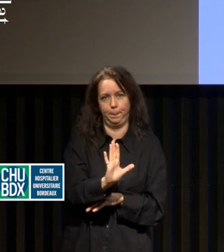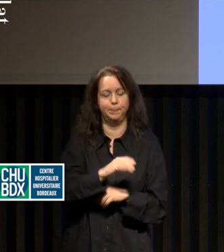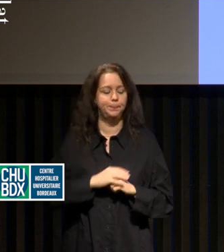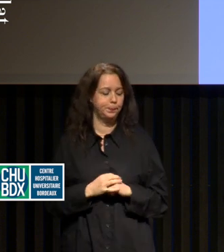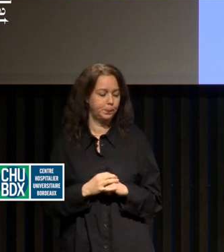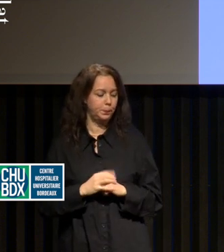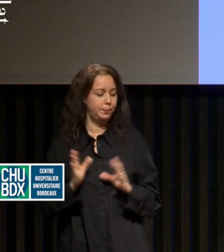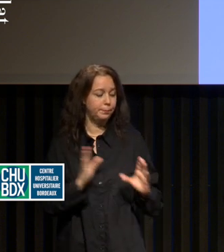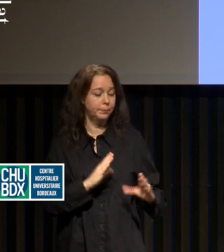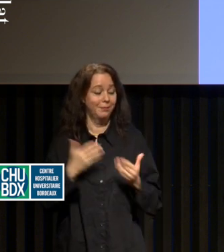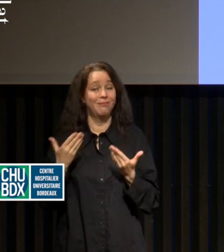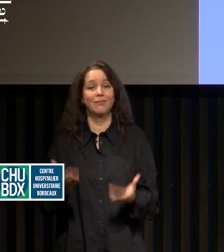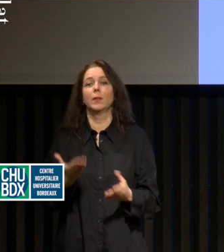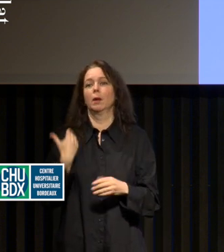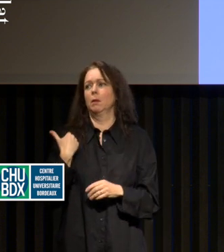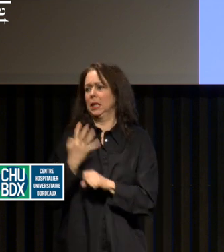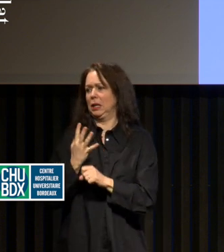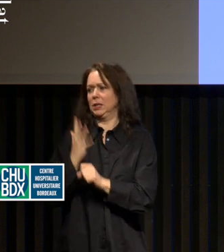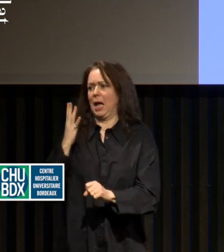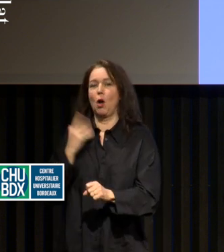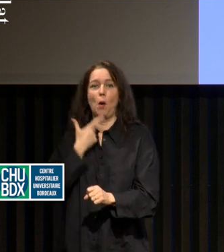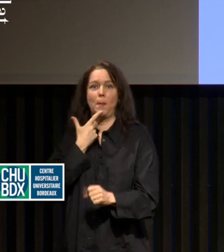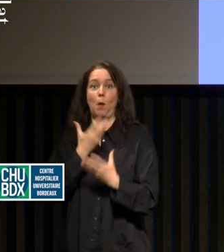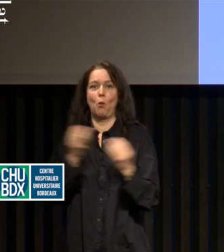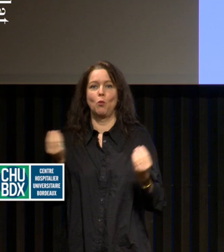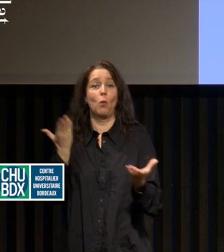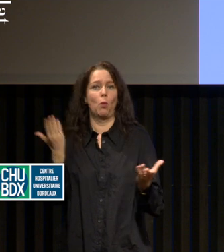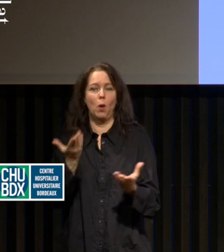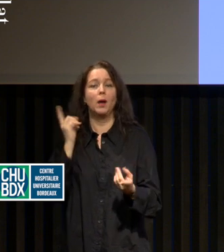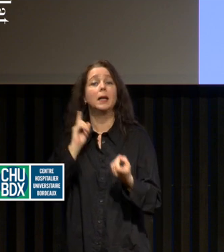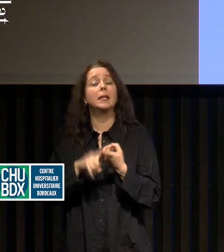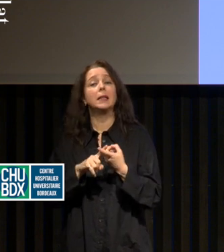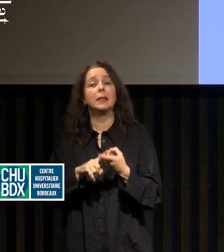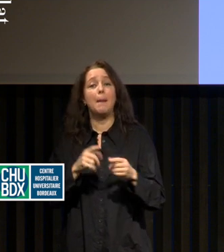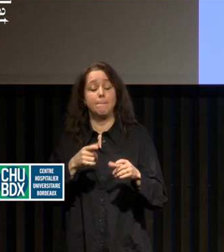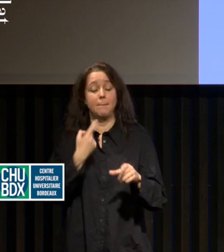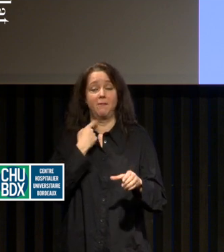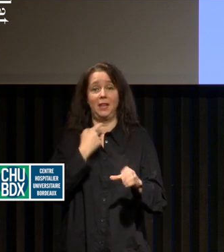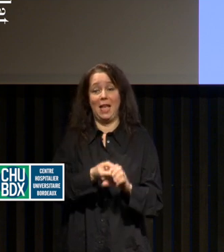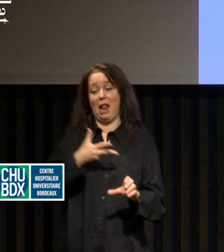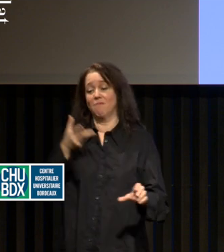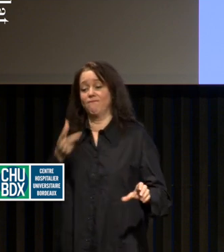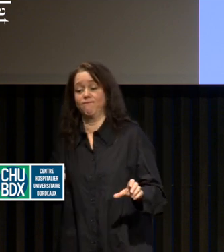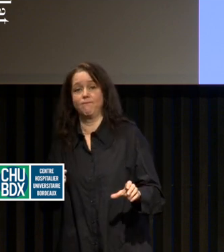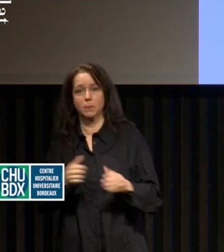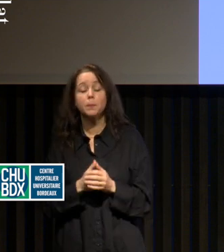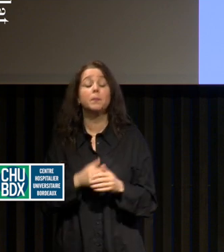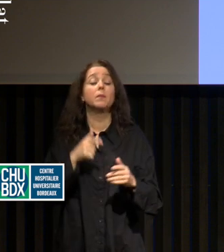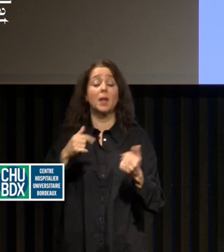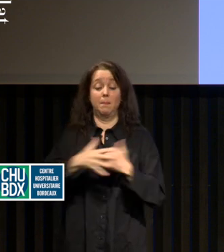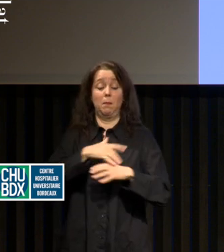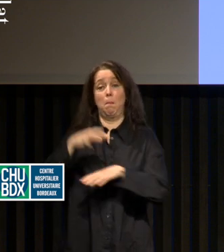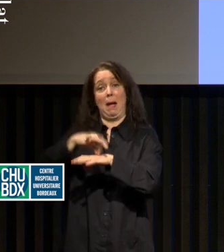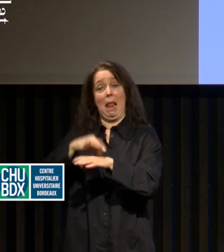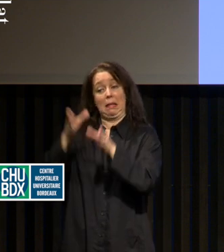on a beaucoup parlé depuis 4-5 ans, c'est la transplantation de microbiote fécal. Votre microbiote est malade, on va prendre le